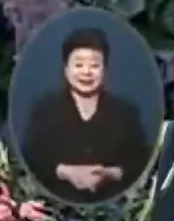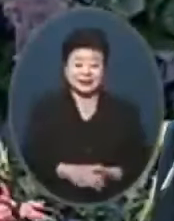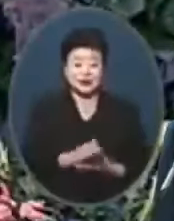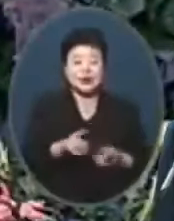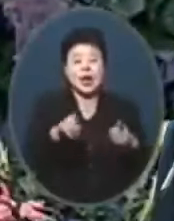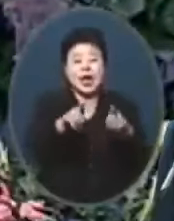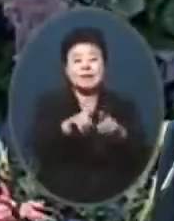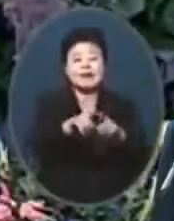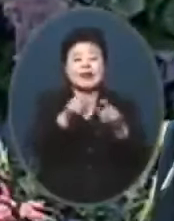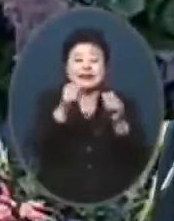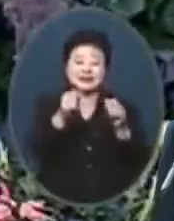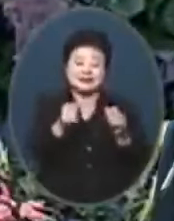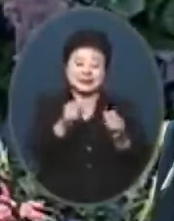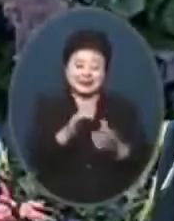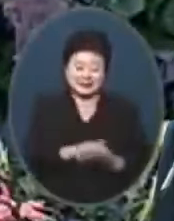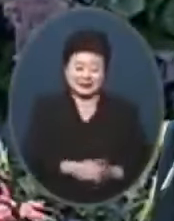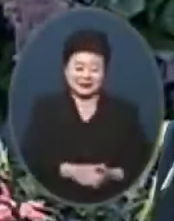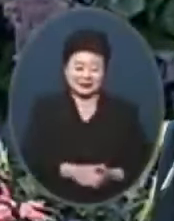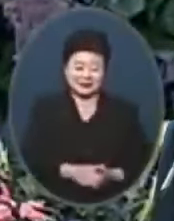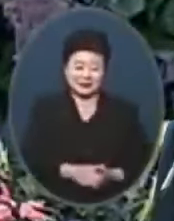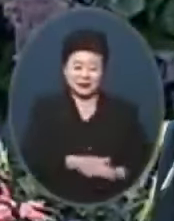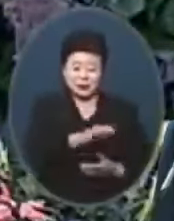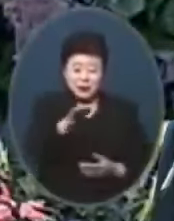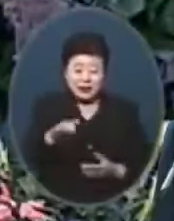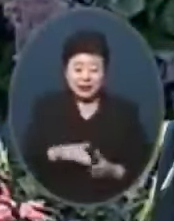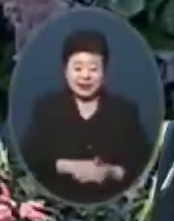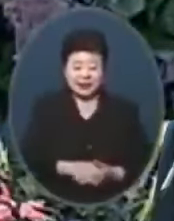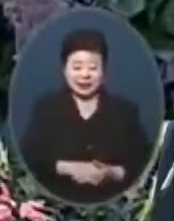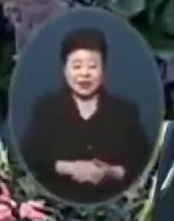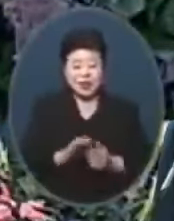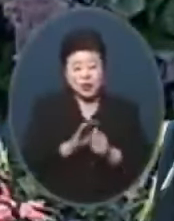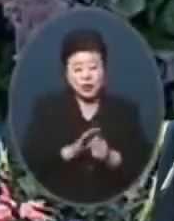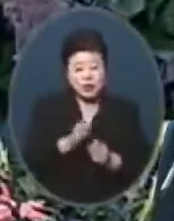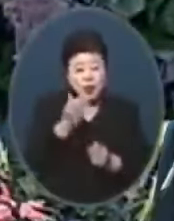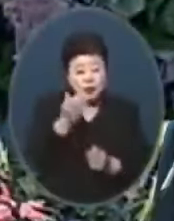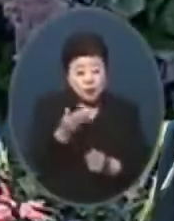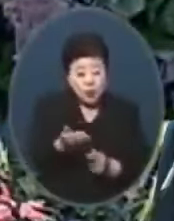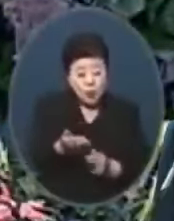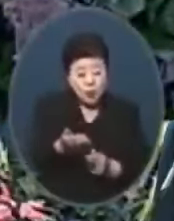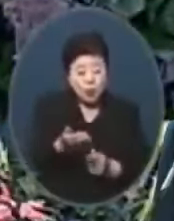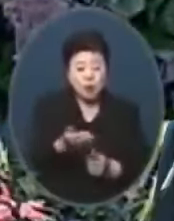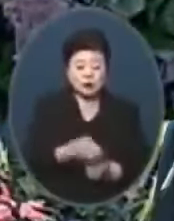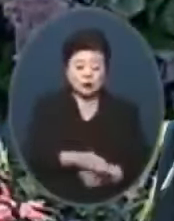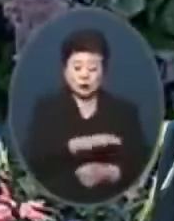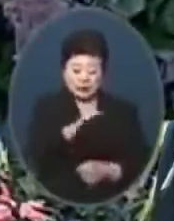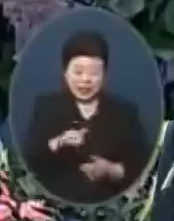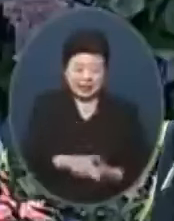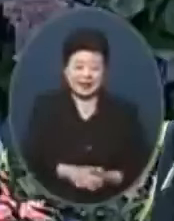우리와 같이 계셨어요. 우리에게 위로와 힘을 주시고 우리가